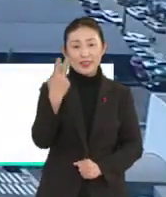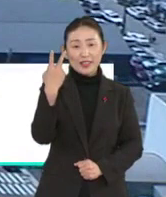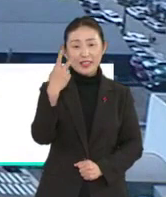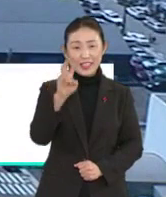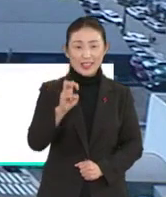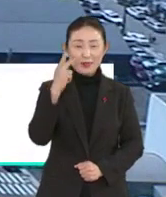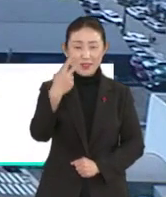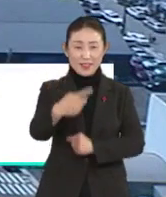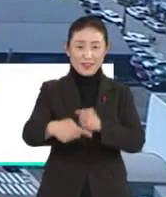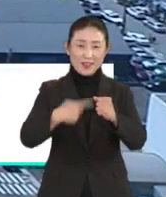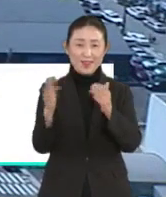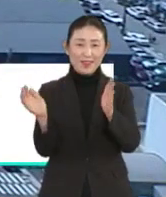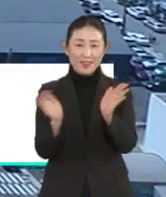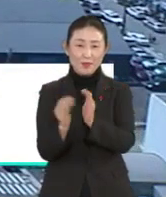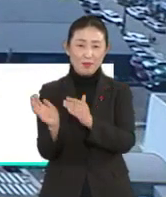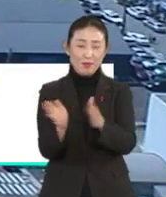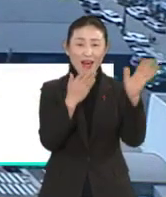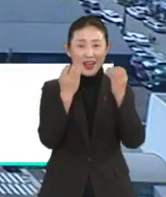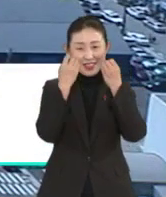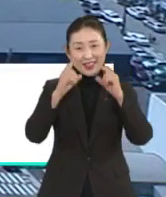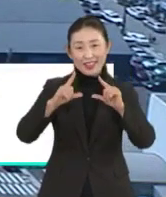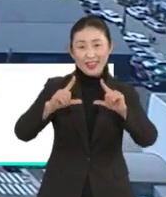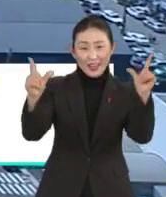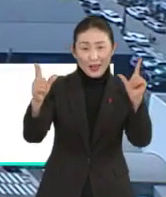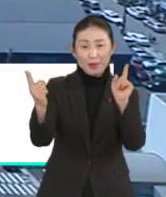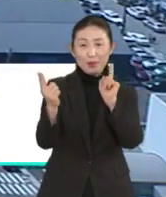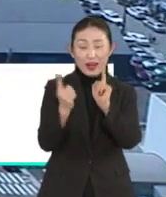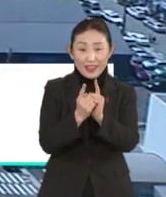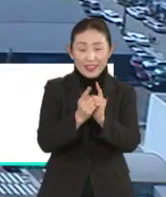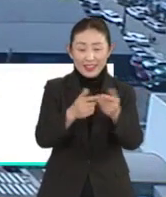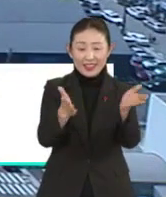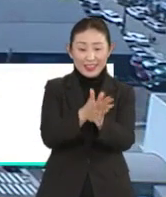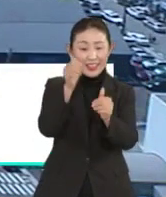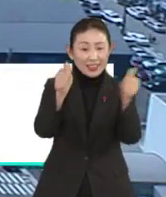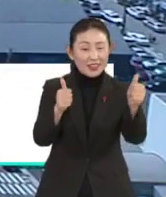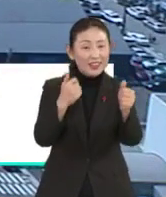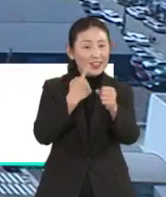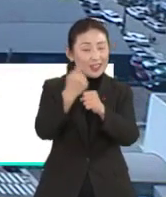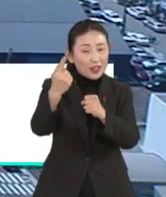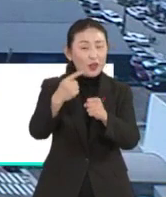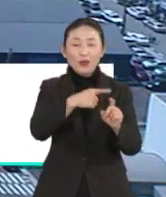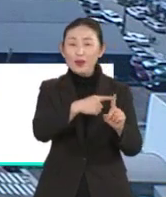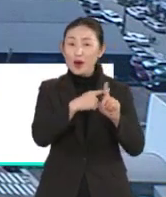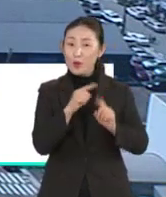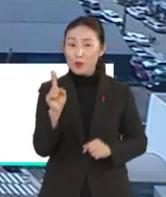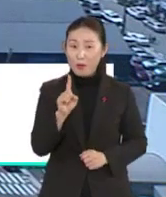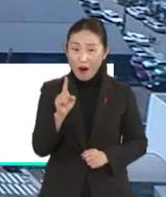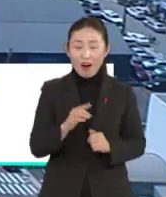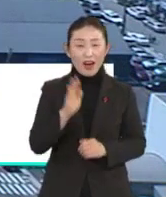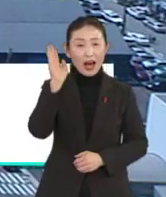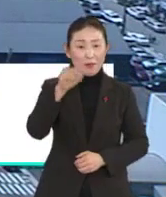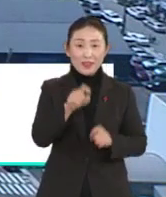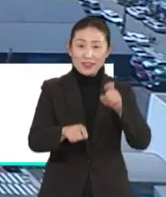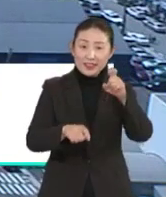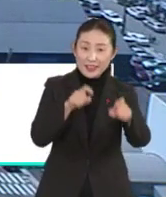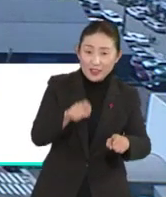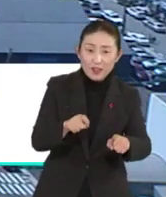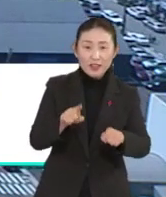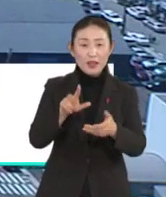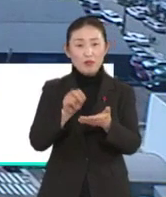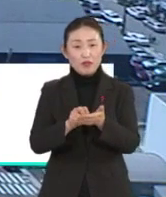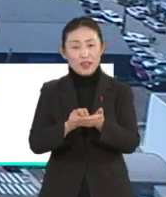2022년을 보내고 새해를 맞는 민선 8기 단체장들은 어떤 각오를 다시 세우고 있을까요 이들의 실천 의지와 현안에 대한